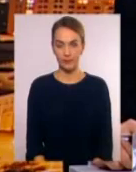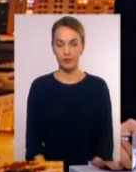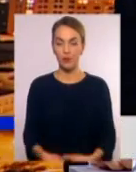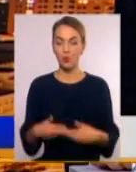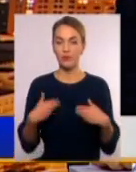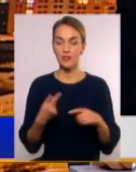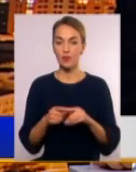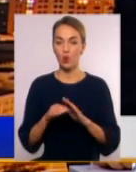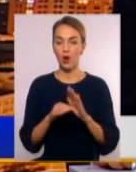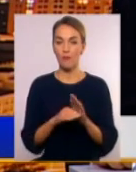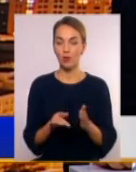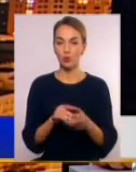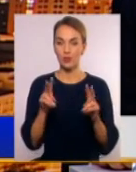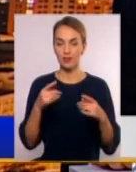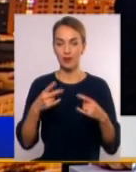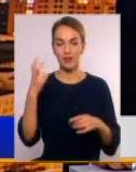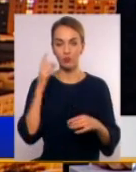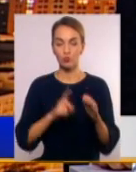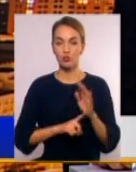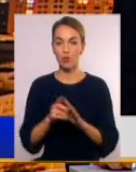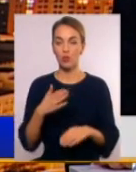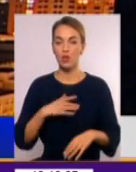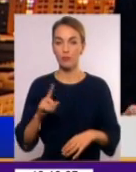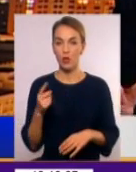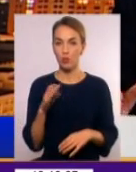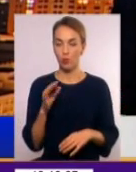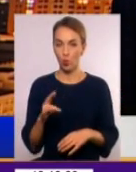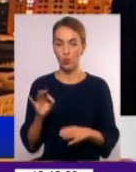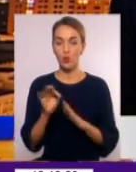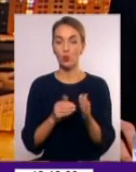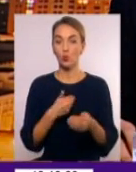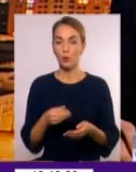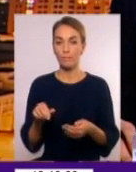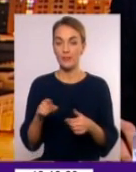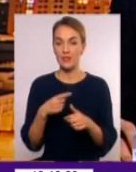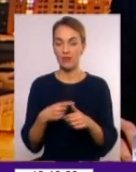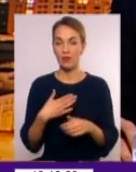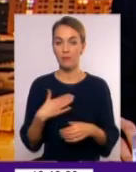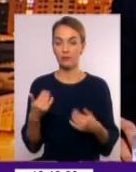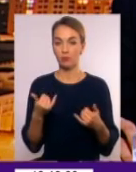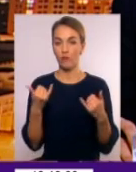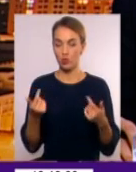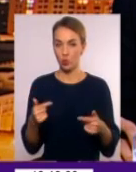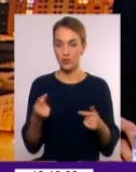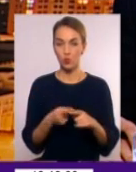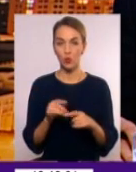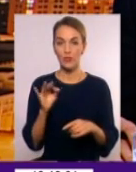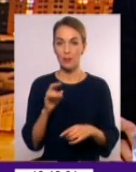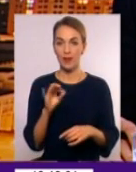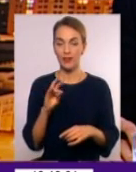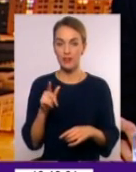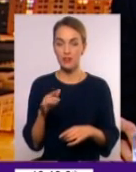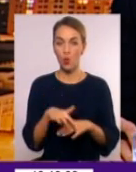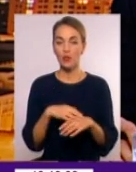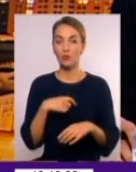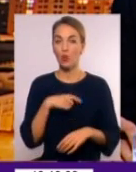Ми вітання, це програма «Столиця» на телеканалі «Київ». Розпочинаємо наш перший блок. І одразу хочу представити вам наших поважних гостей. Сьогодні це Олександр Бригнець, народний